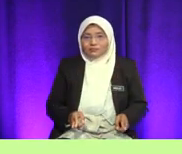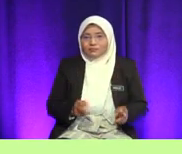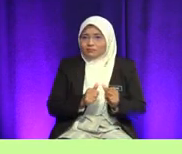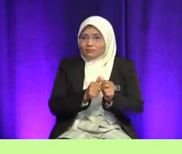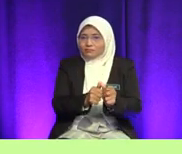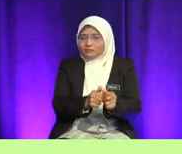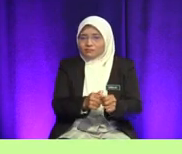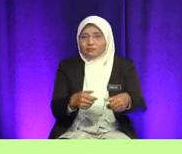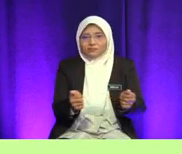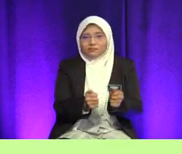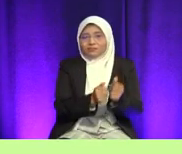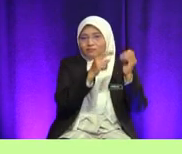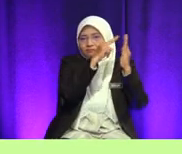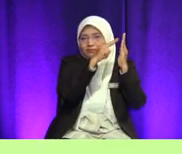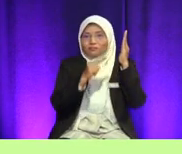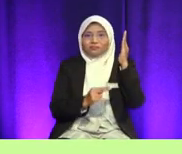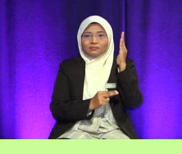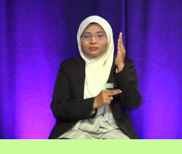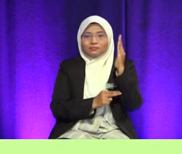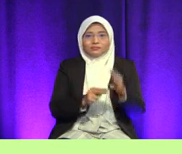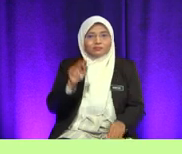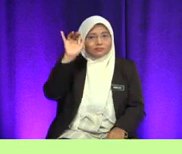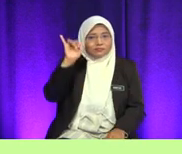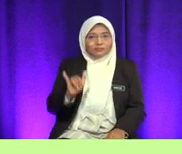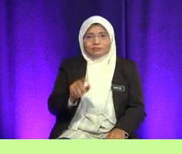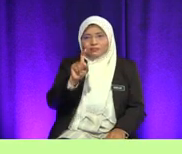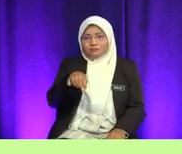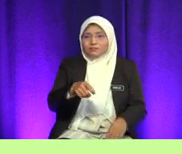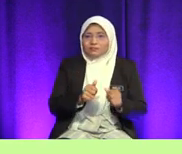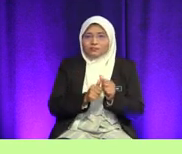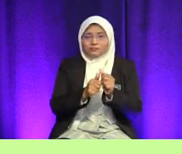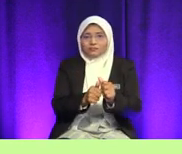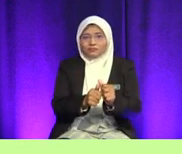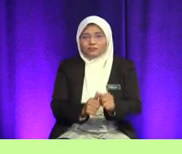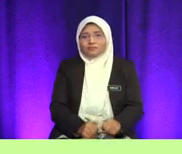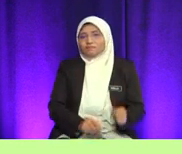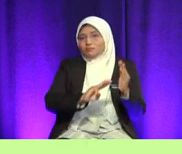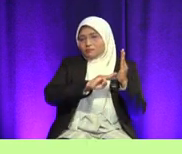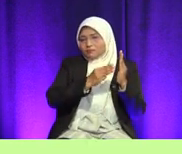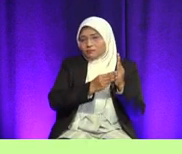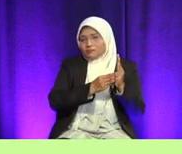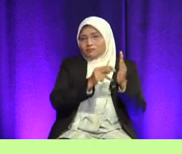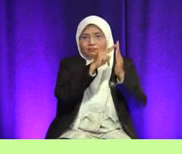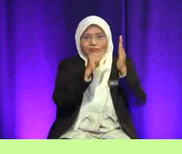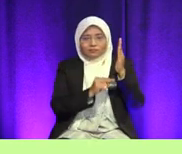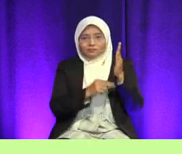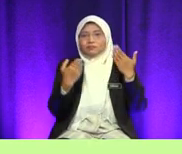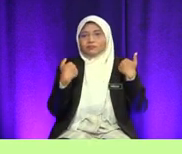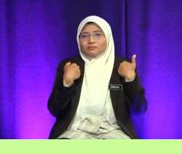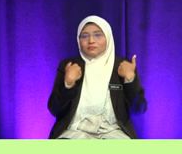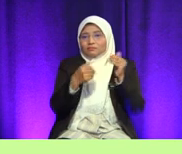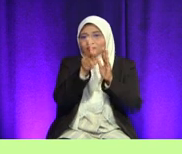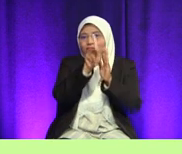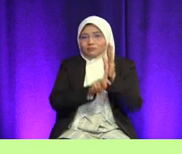undang-undang yang perlu dipatuhi ini bermakna undang-undang mempunyai ketinggiannya